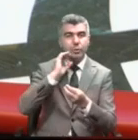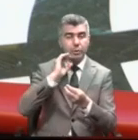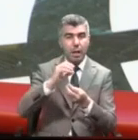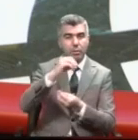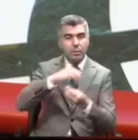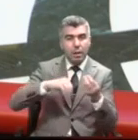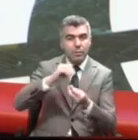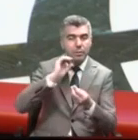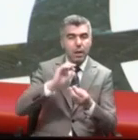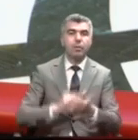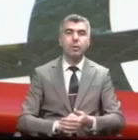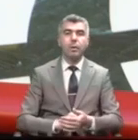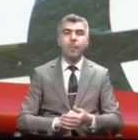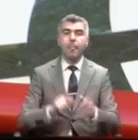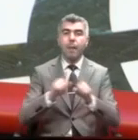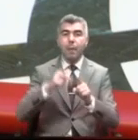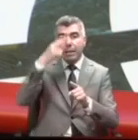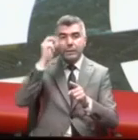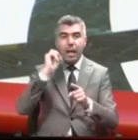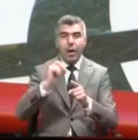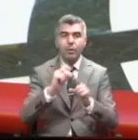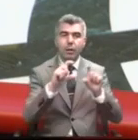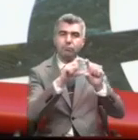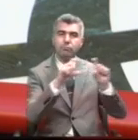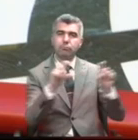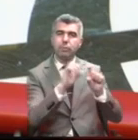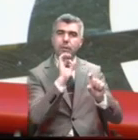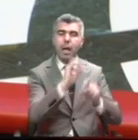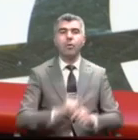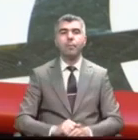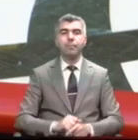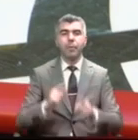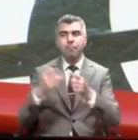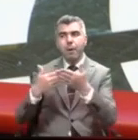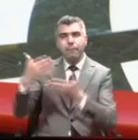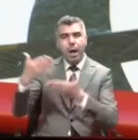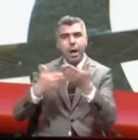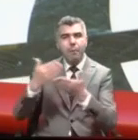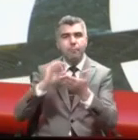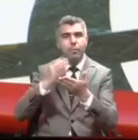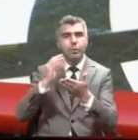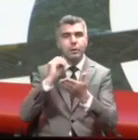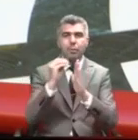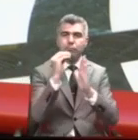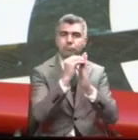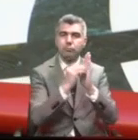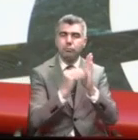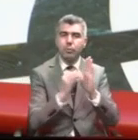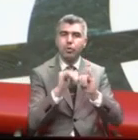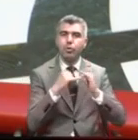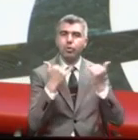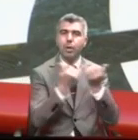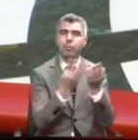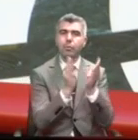الوحدات لهذه الغايه ساعديو تنسيق مع القطاعات والمؤسسات والهيئات الاعضاء في الجنه الملكيه للحج